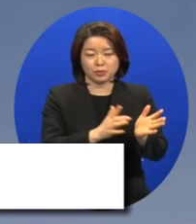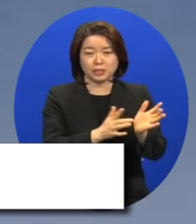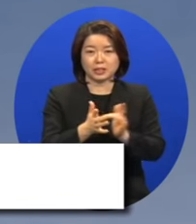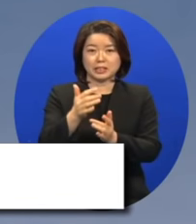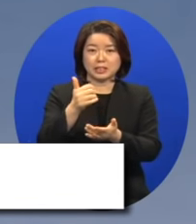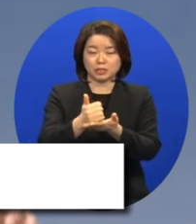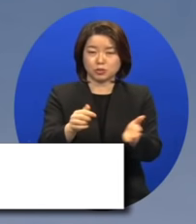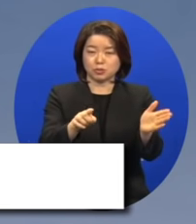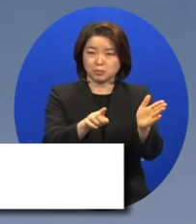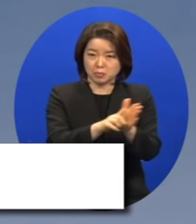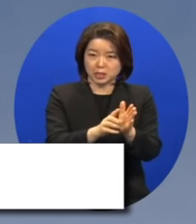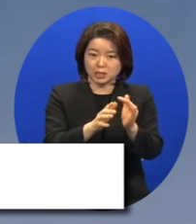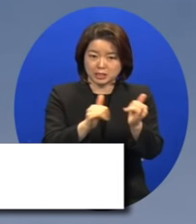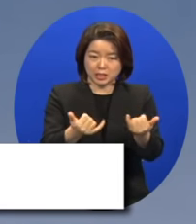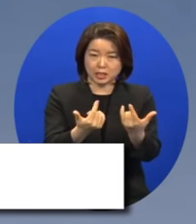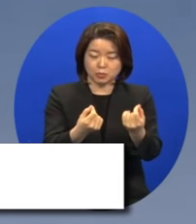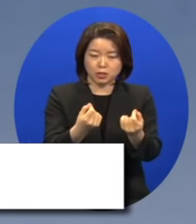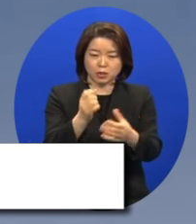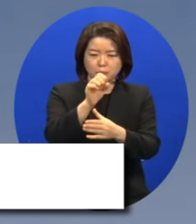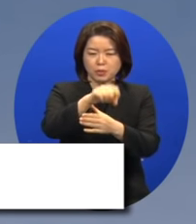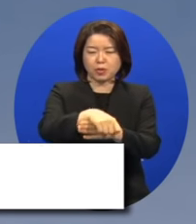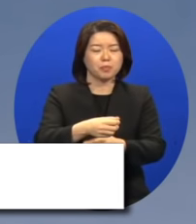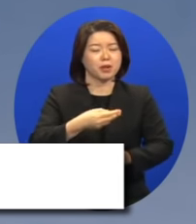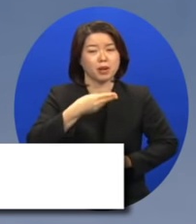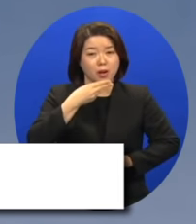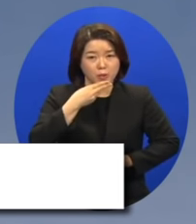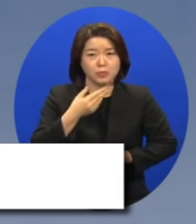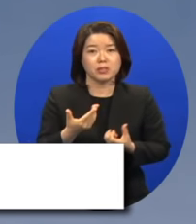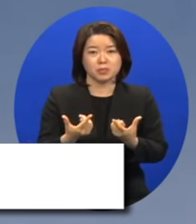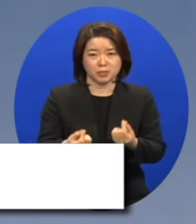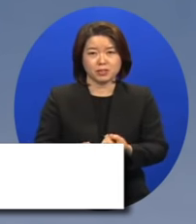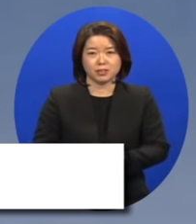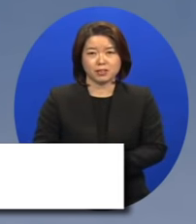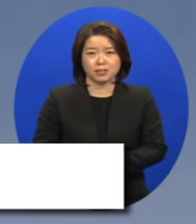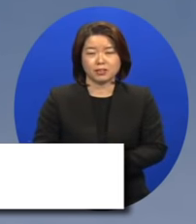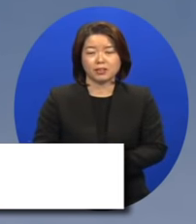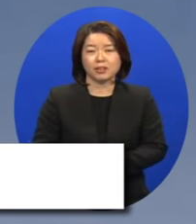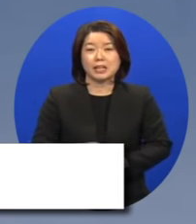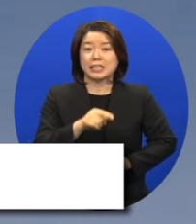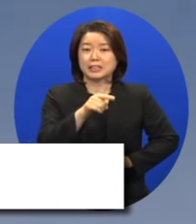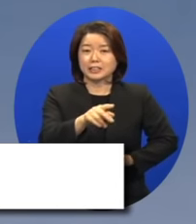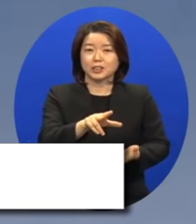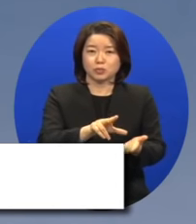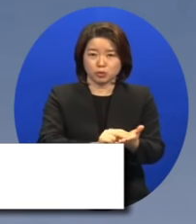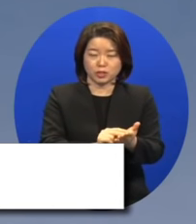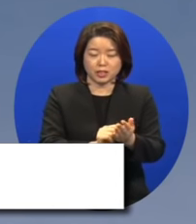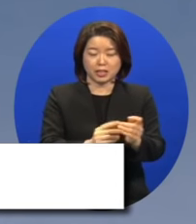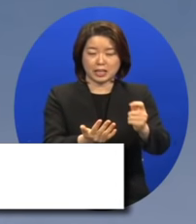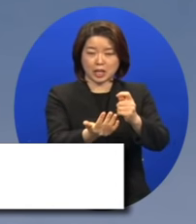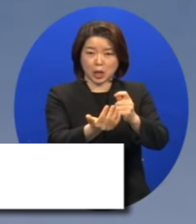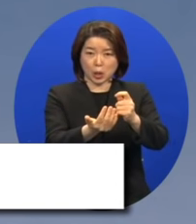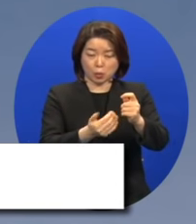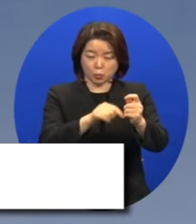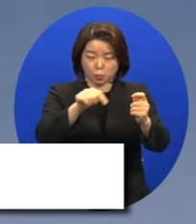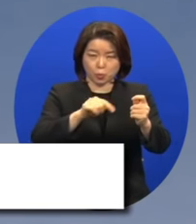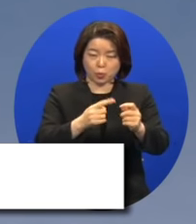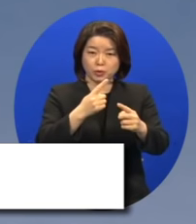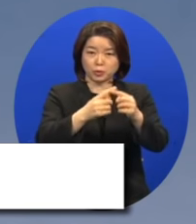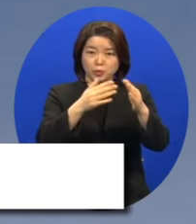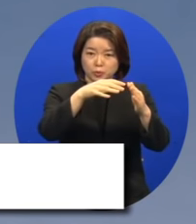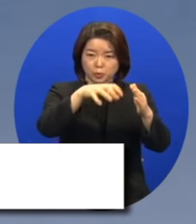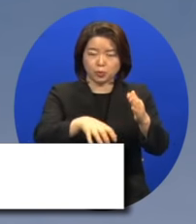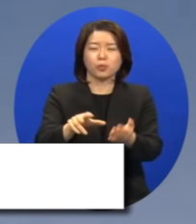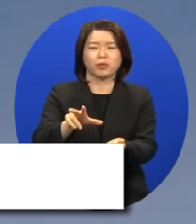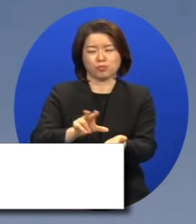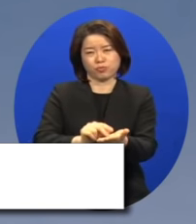신앙인으로서의삶에서아무런열매도맺지못합니다. 바로그문제가 고린도교회의 ​​